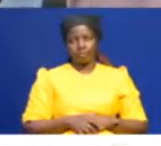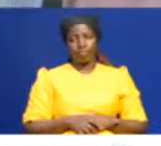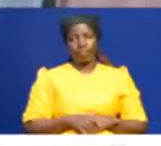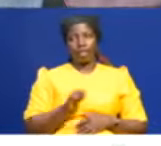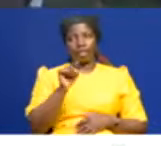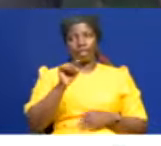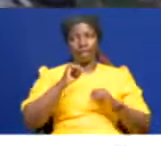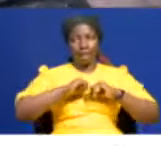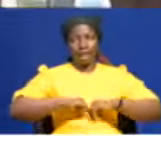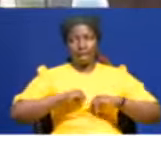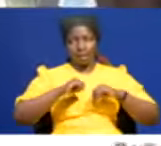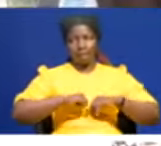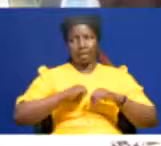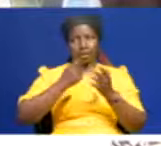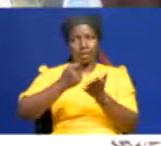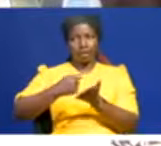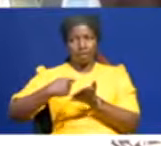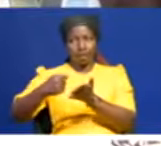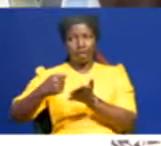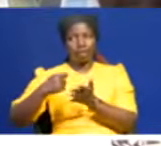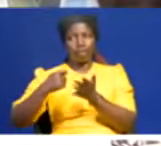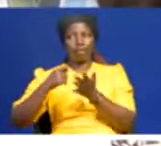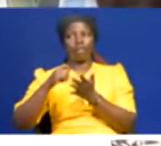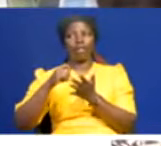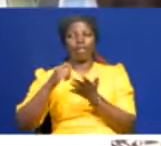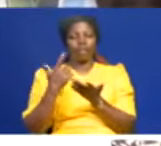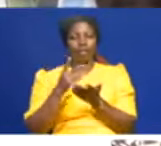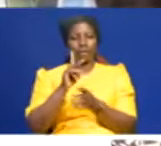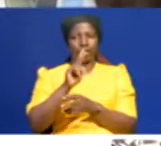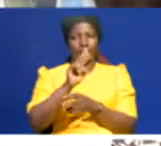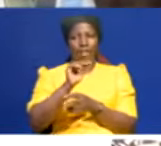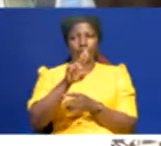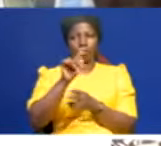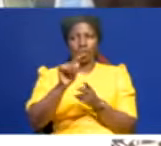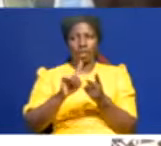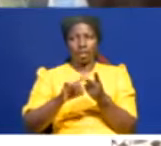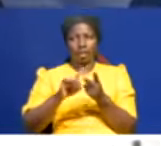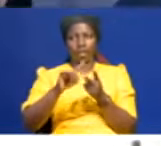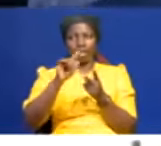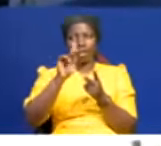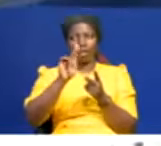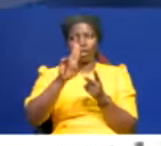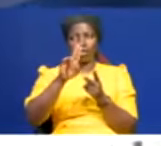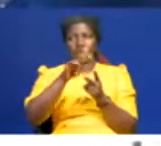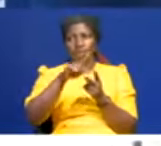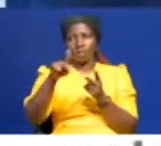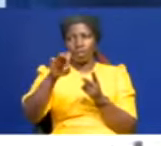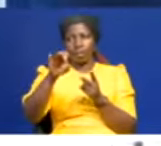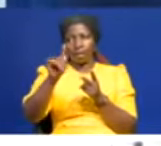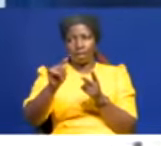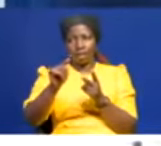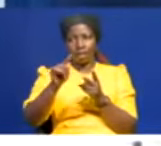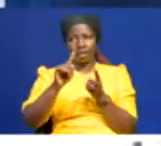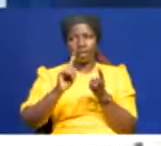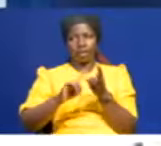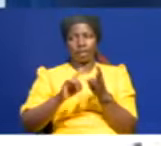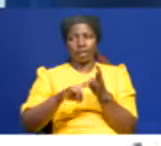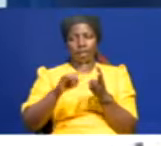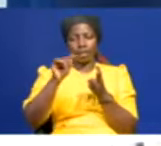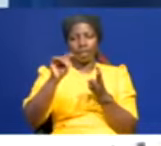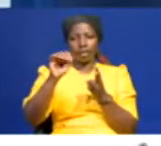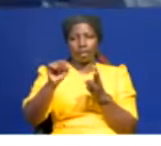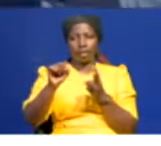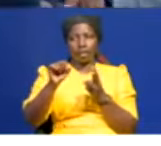kutiwa sahihi na chama cha kitaifa cha walimu nchini NAT, chama cha walimu wa shule za upili na vyuo KUPET, chama cha walimu